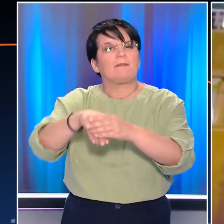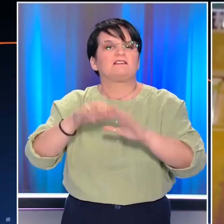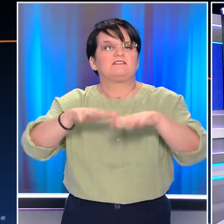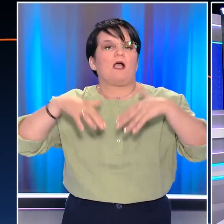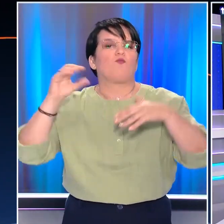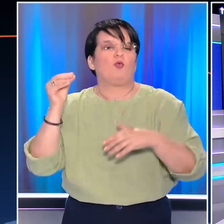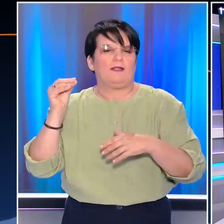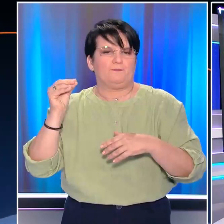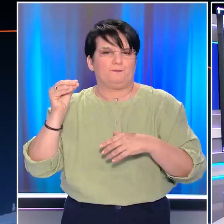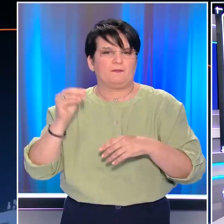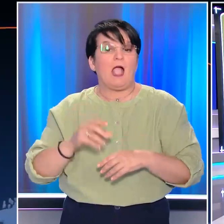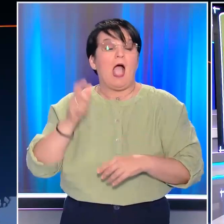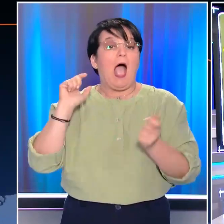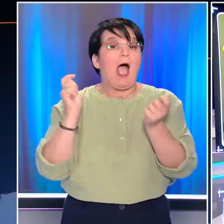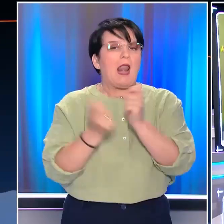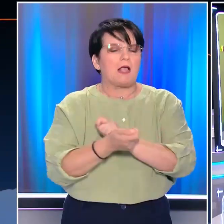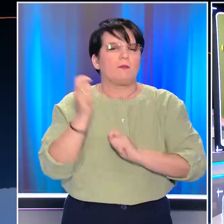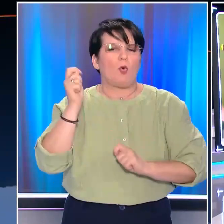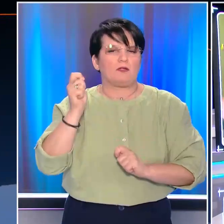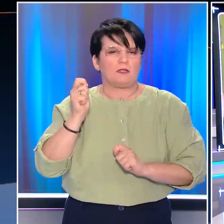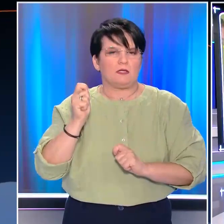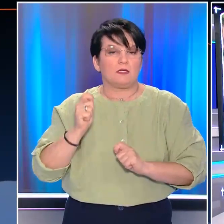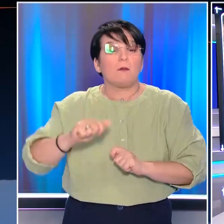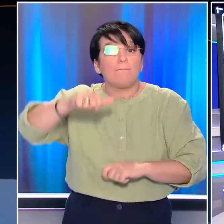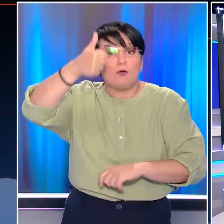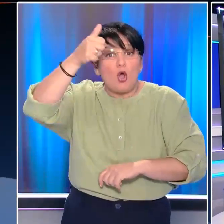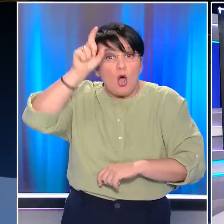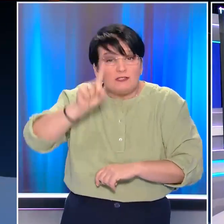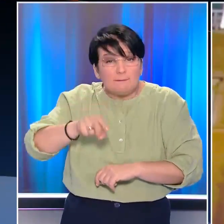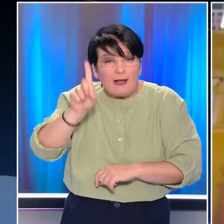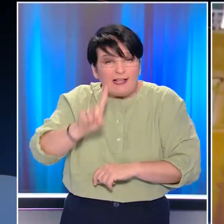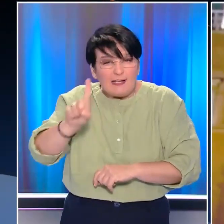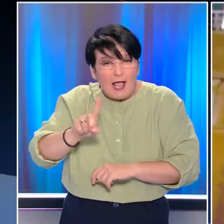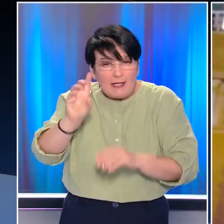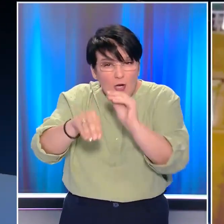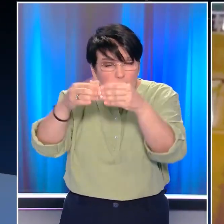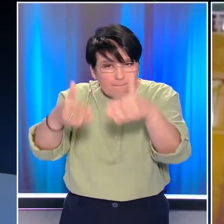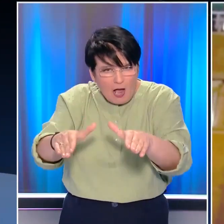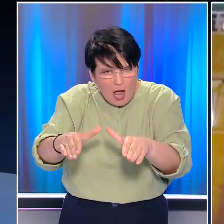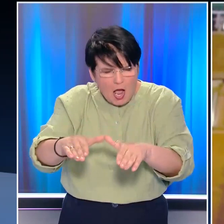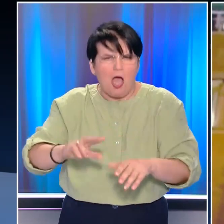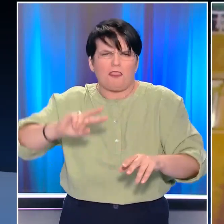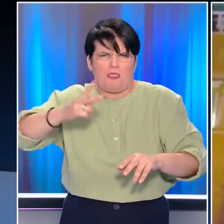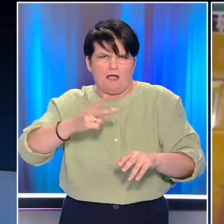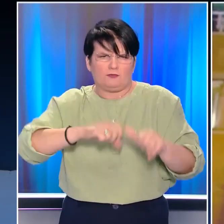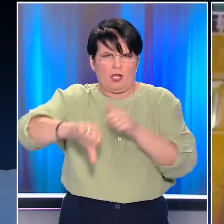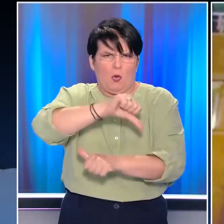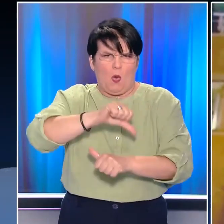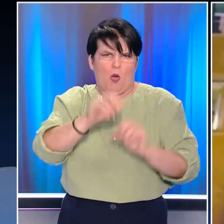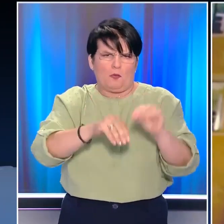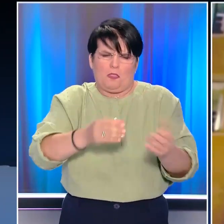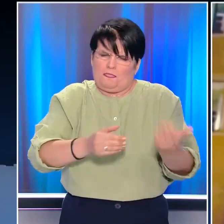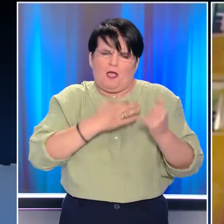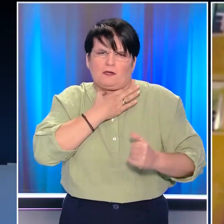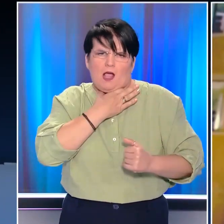αλλαγή. Και ότι η πολιτική αλλαγή μπορεί να επιτευχθεί και μάλιστα από την πρώτη Κυριακή, χωρίς να χρειαστεί δεύτερη αναμέτρηση και με την απλή